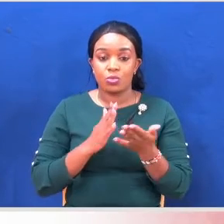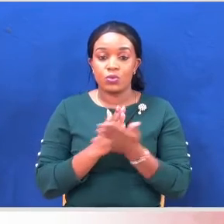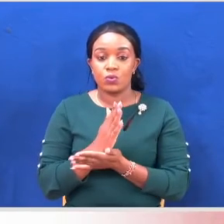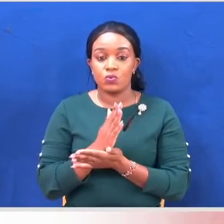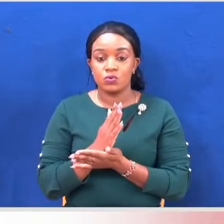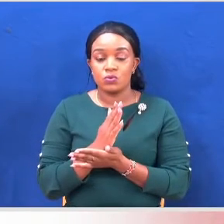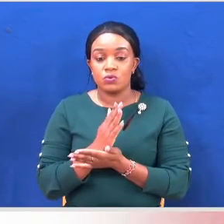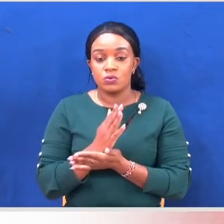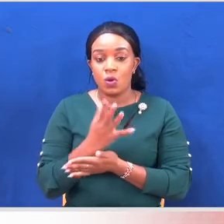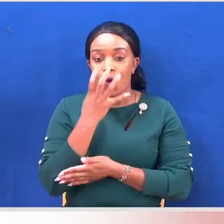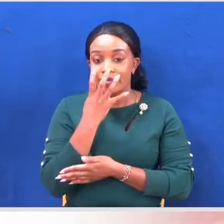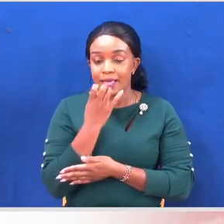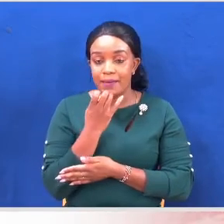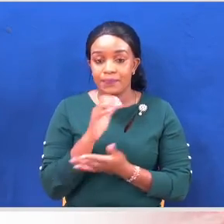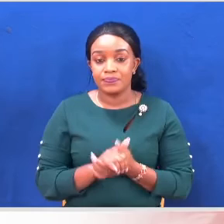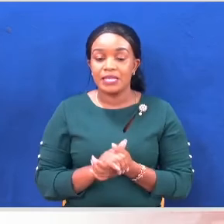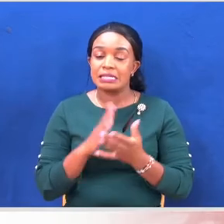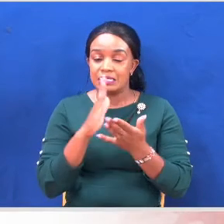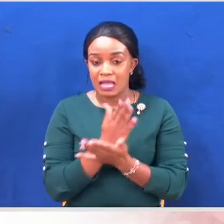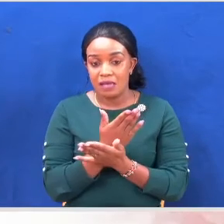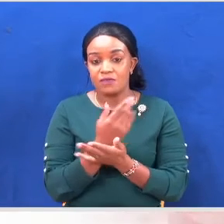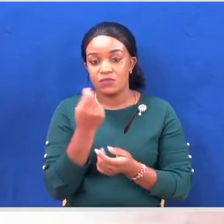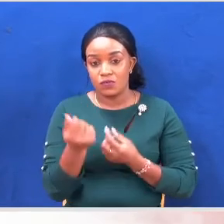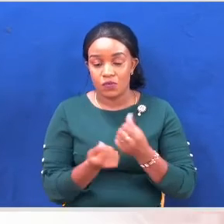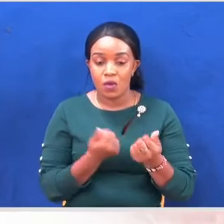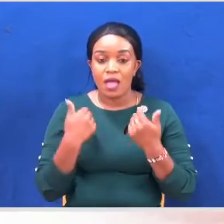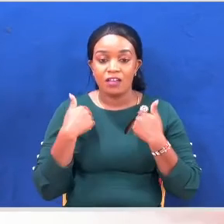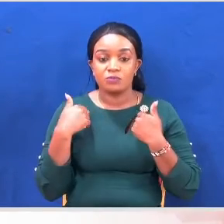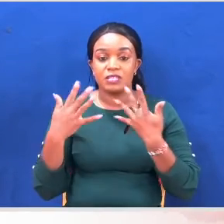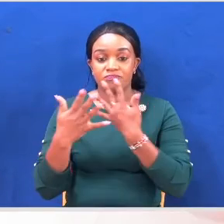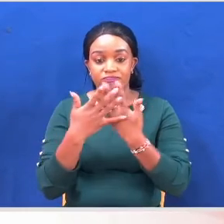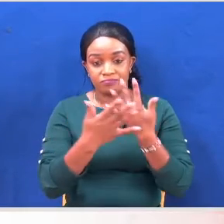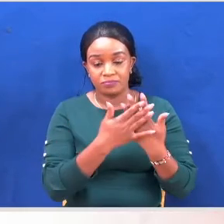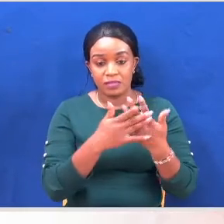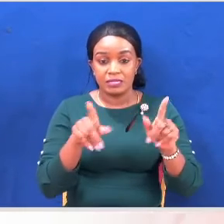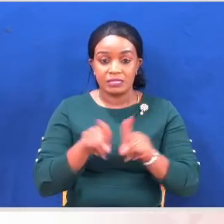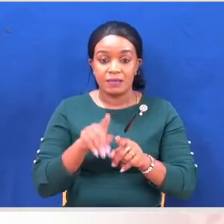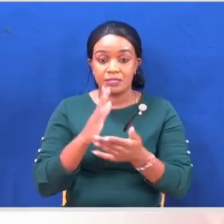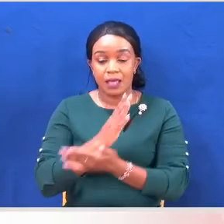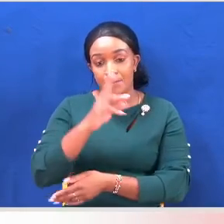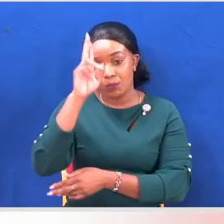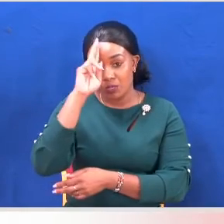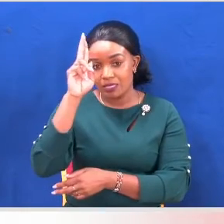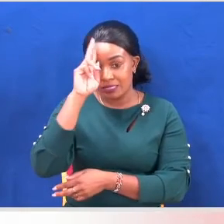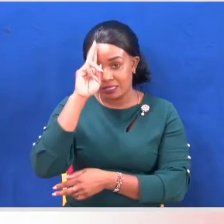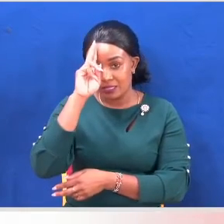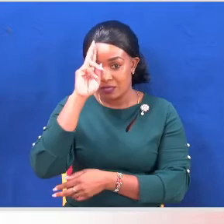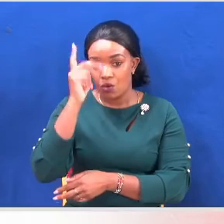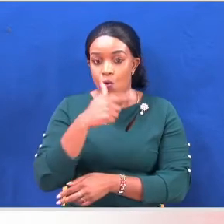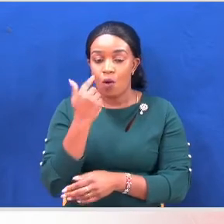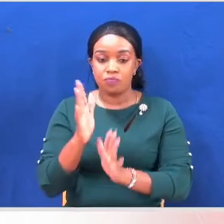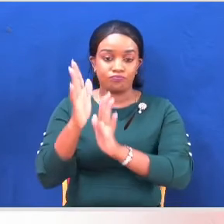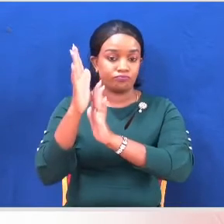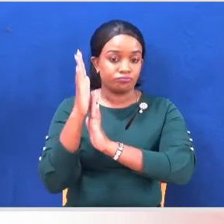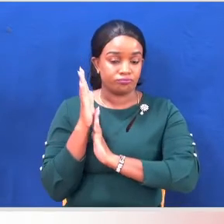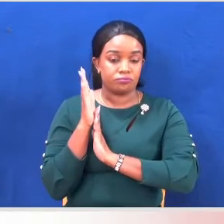Were. Baadhi wamekamatwa ikiwemo baadhi ya maafisa wa usalama au wanaotajwa kama bodyguards